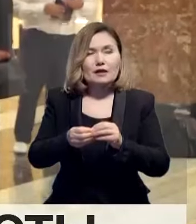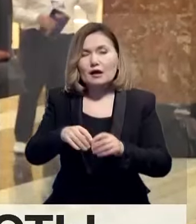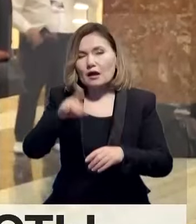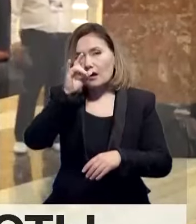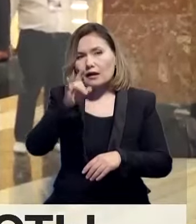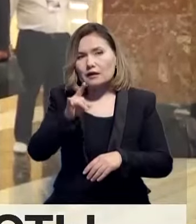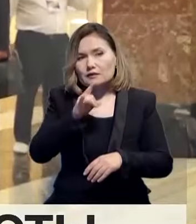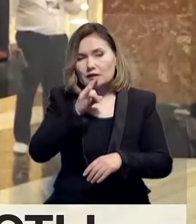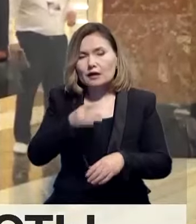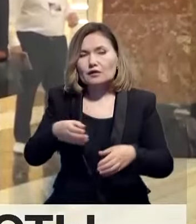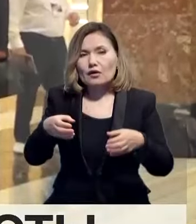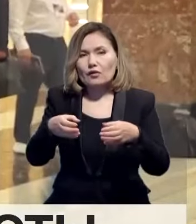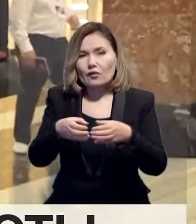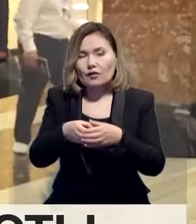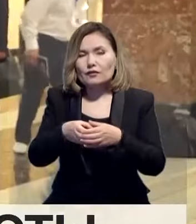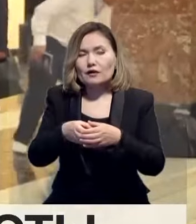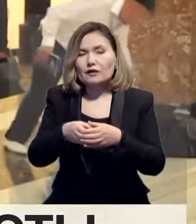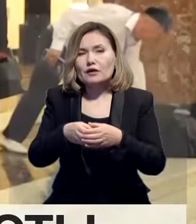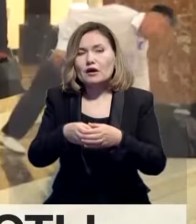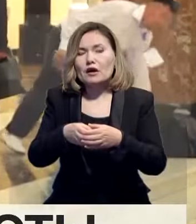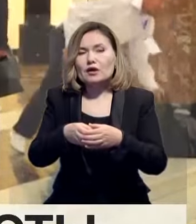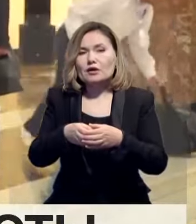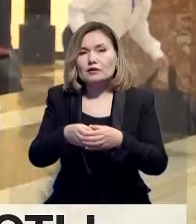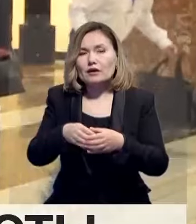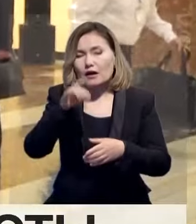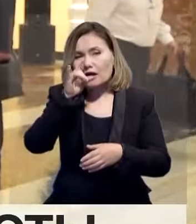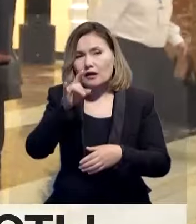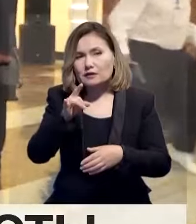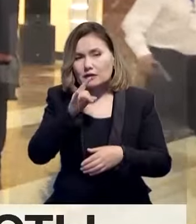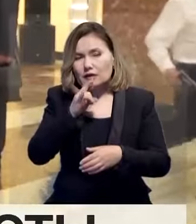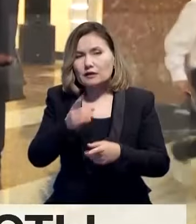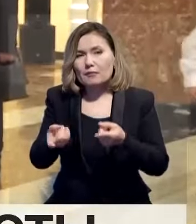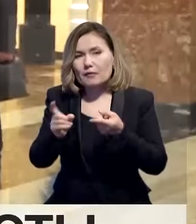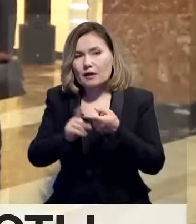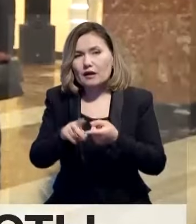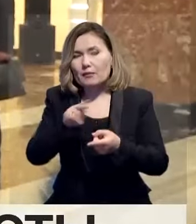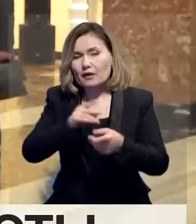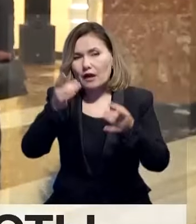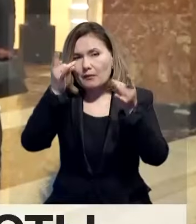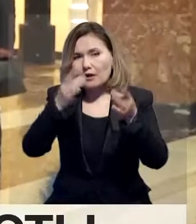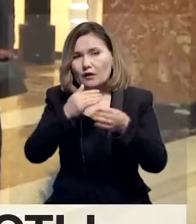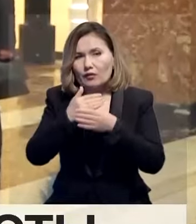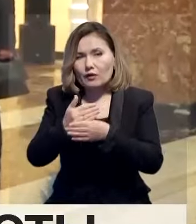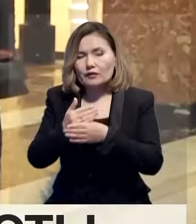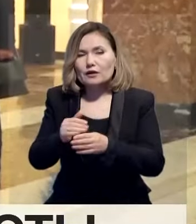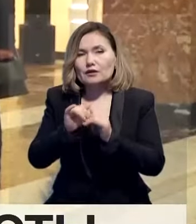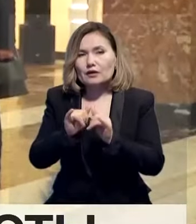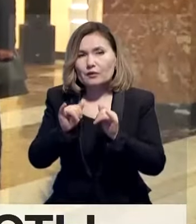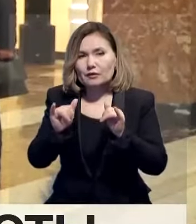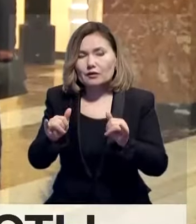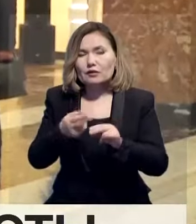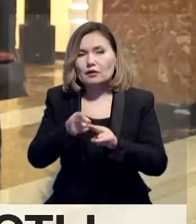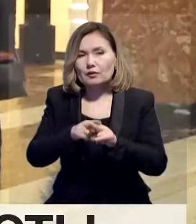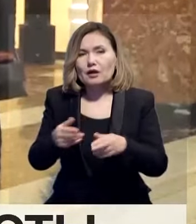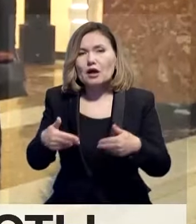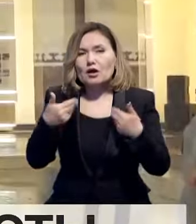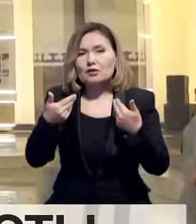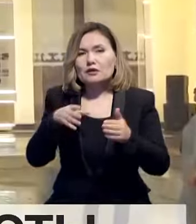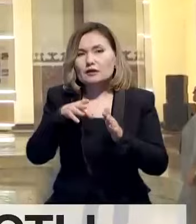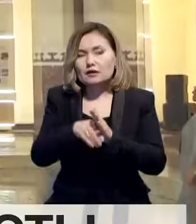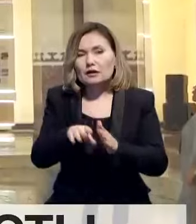отандастар қорымен, бірақ жалпы алғанда Қазақстанмен өзара байланысты, мәдени-гуманитарлық байланысты дамыту бойынша ұсыныстар